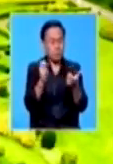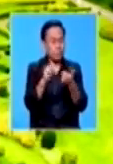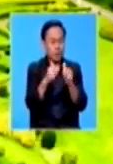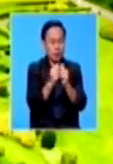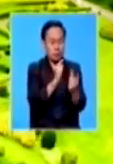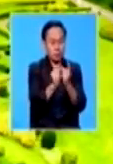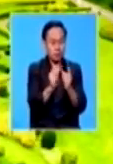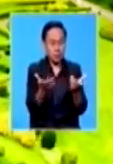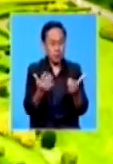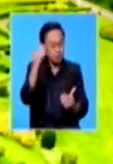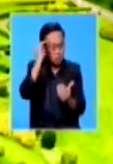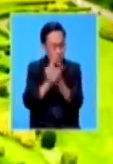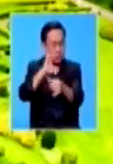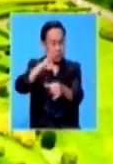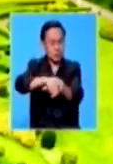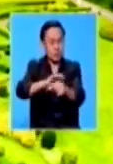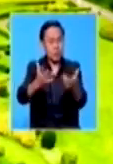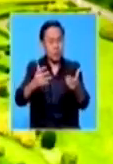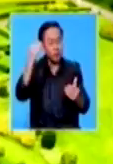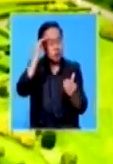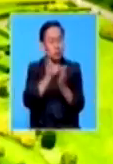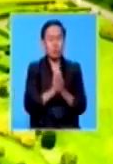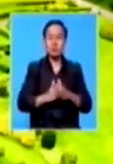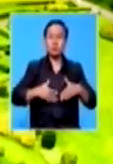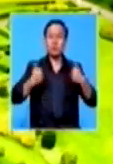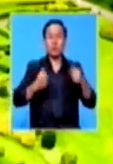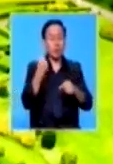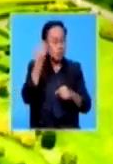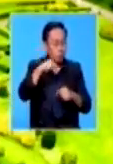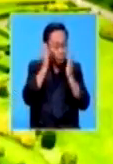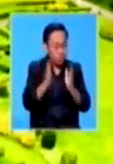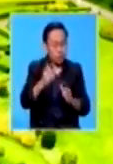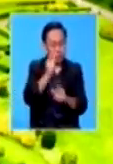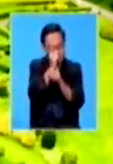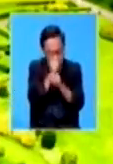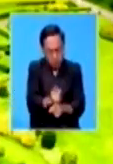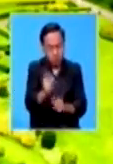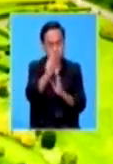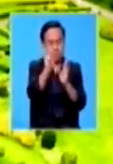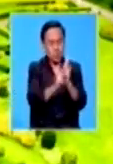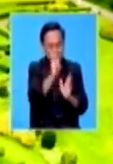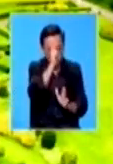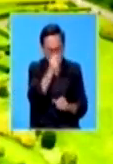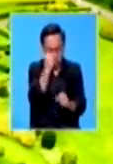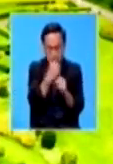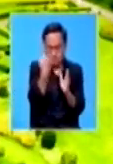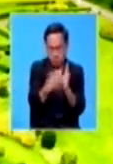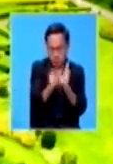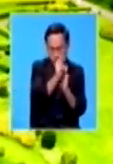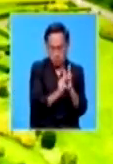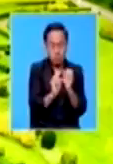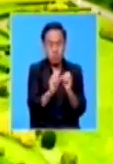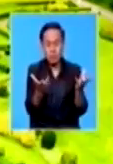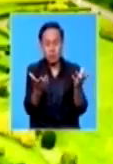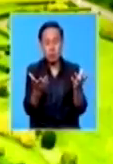แย้งตำรวจก็ไม่ต้องมาจับท่านตำรวจก็สบายนะตำรวจก็อยู่ของตำรวจไปท่านก็ดูแลคนของท่านเอากฎหมายมาเป็นตัว